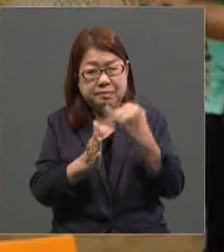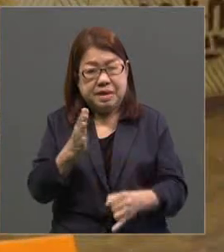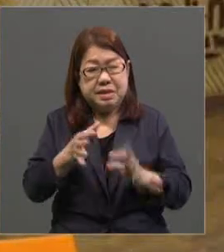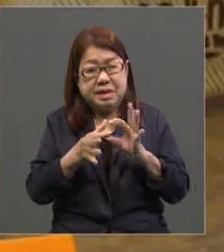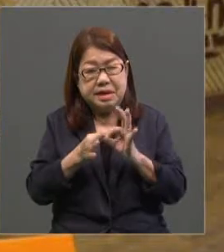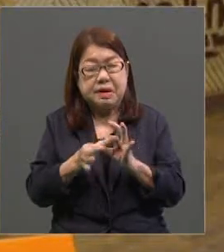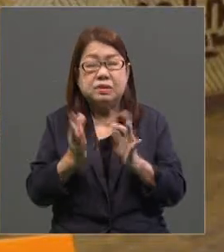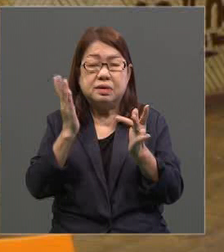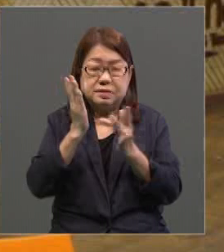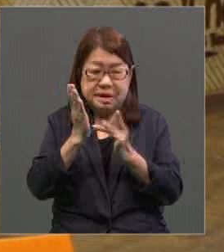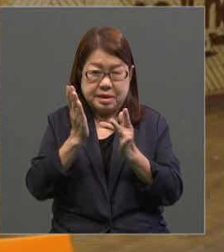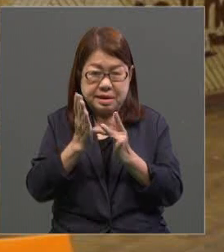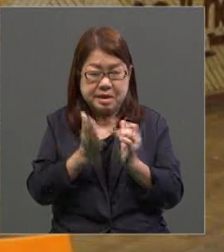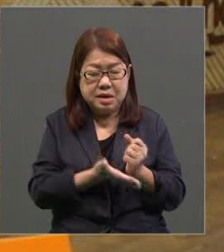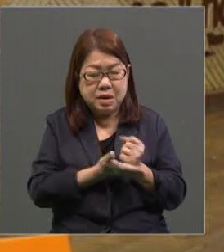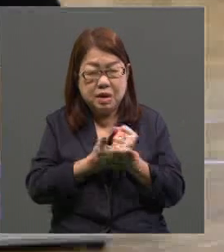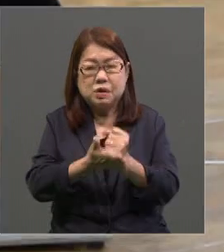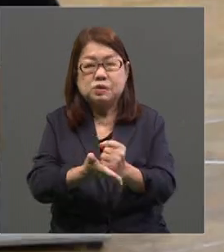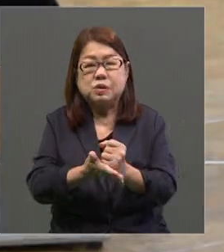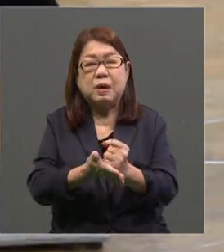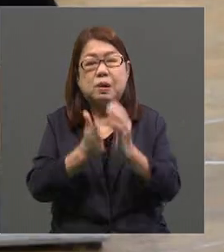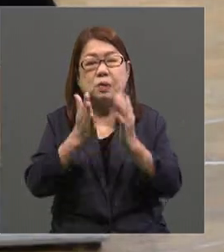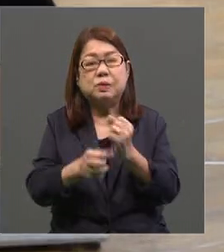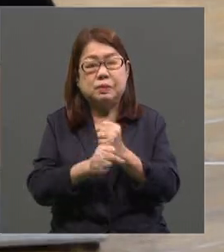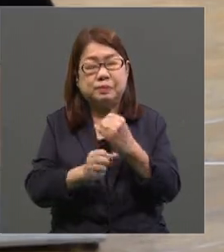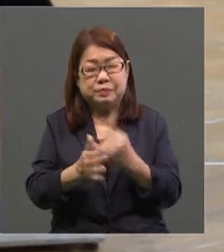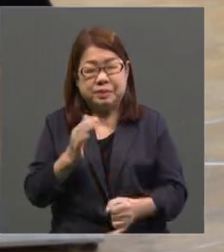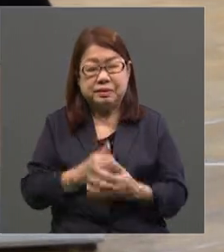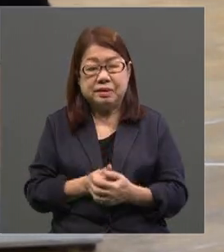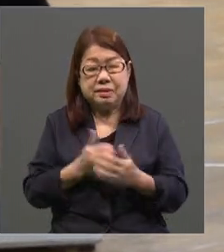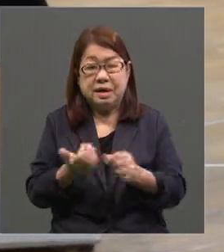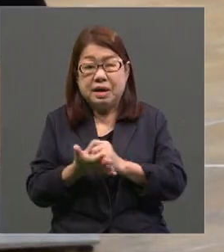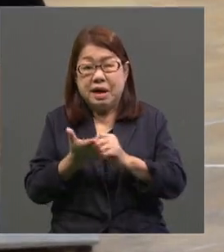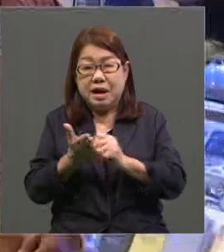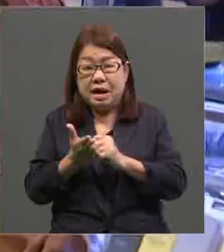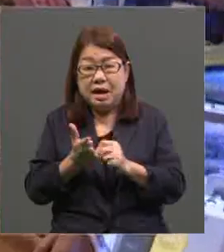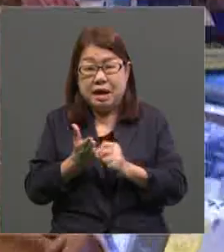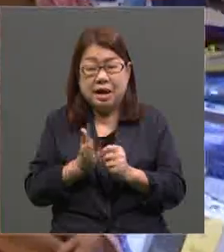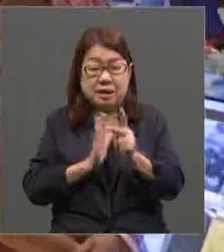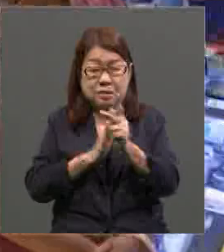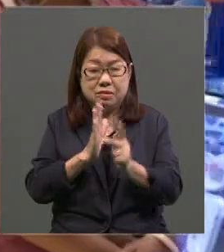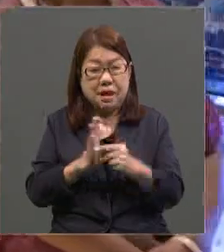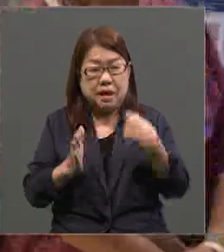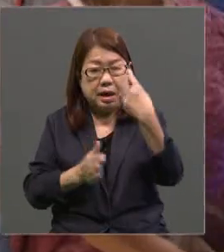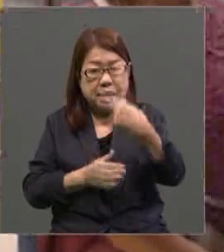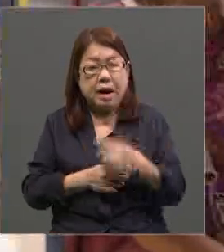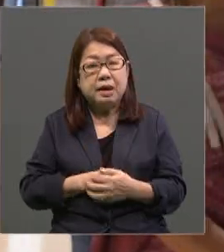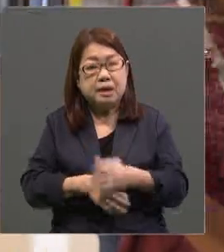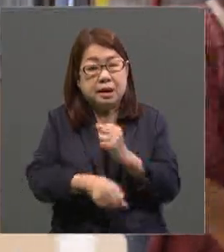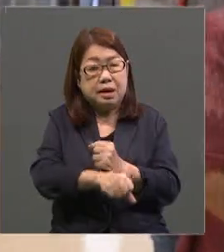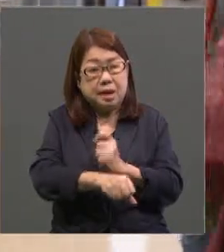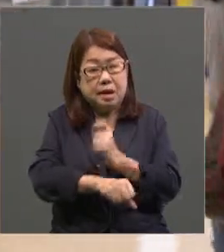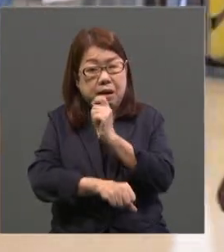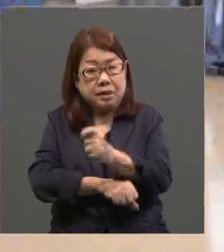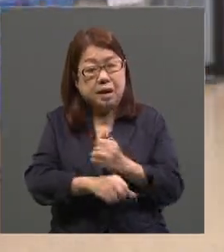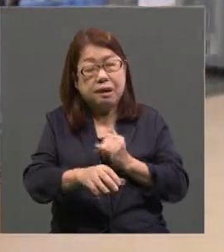ช่วยแก้ปัญหาการปราบปรามอาชญากรรมทางเทคโนโลยีซึ่งในร่างกฎหมายอันนี้เนี่ยกำหนดให้ผู้ที่เปิดบัญชีม้ามีความผิดทุ